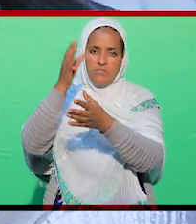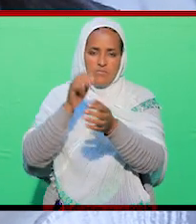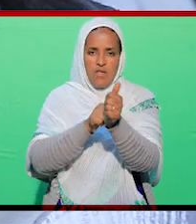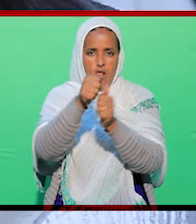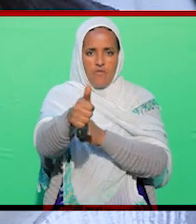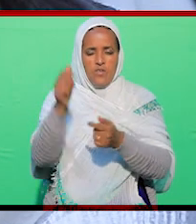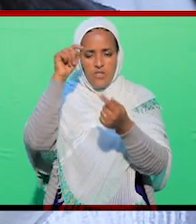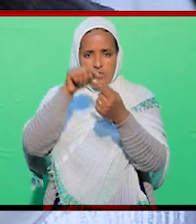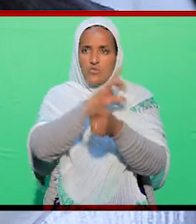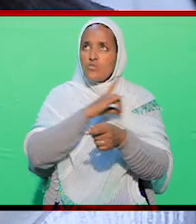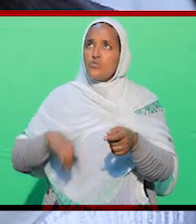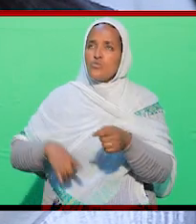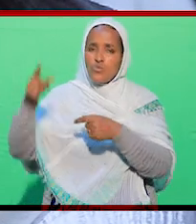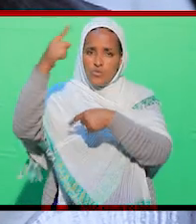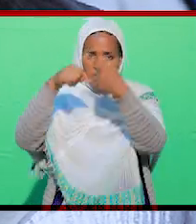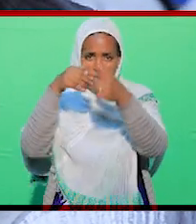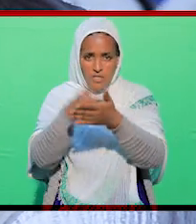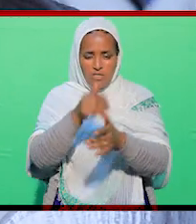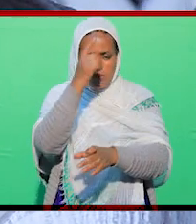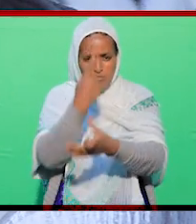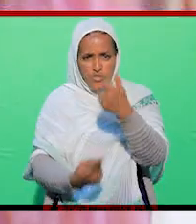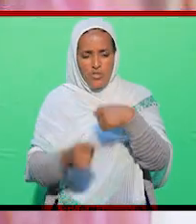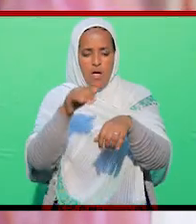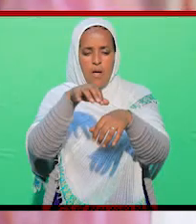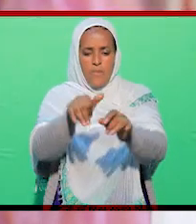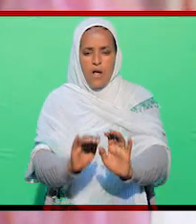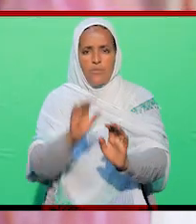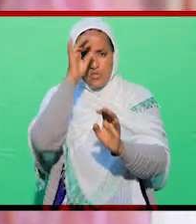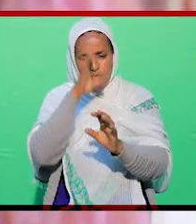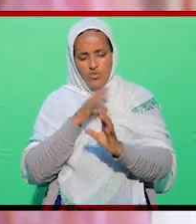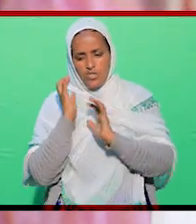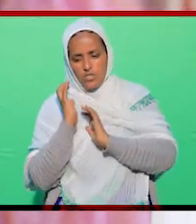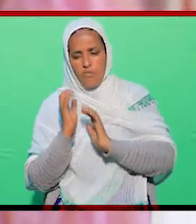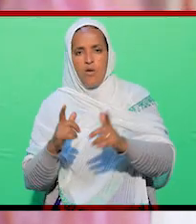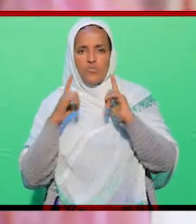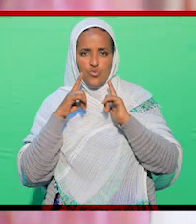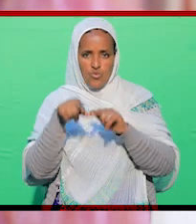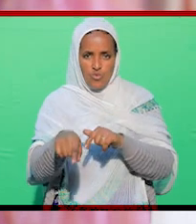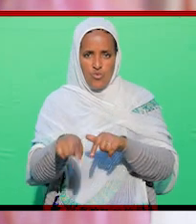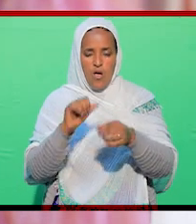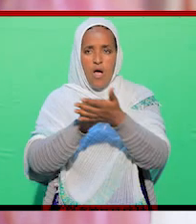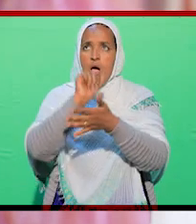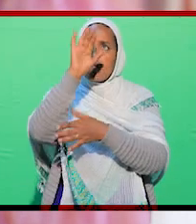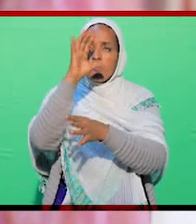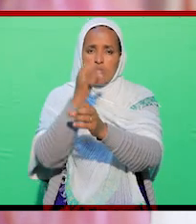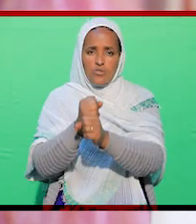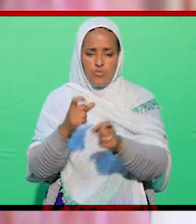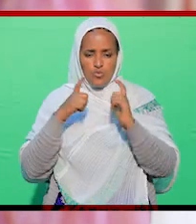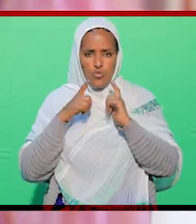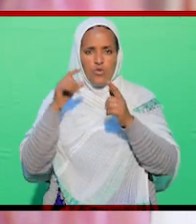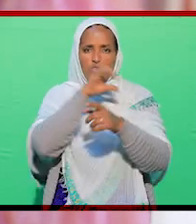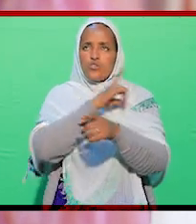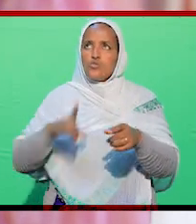አደራዋን አስረክባ ነው የምታልፈው። እስከ ዕለተ ምጽአት አደራዋን እስክትሰጥ ድረስ ብቻ ነው ምድር መቃብር ሁና ሰዎችን ተሸክማ